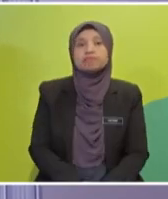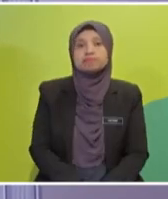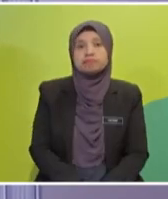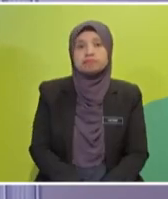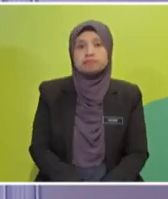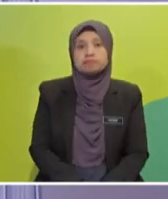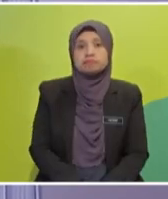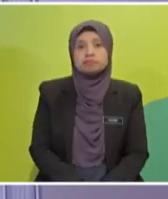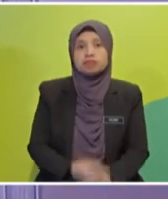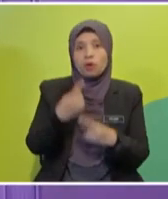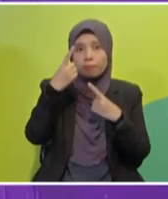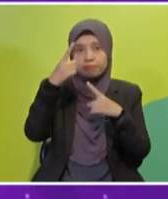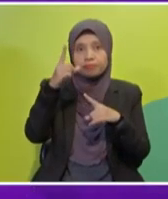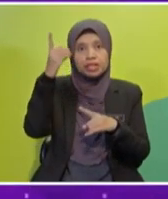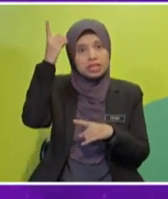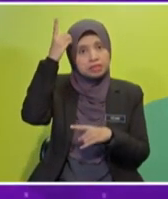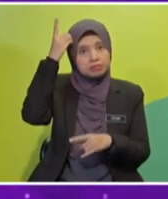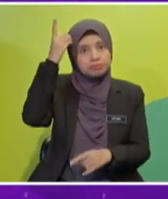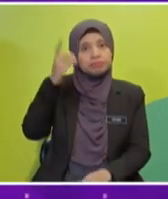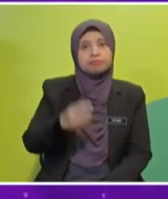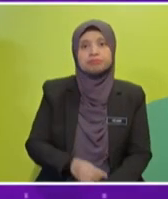Dani. Okey, silakan.